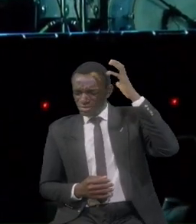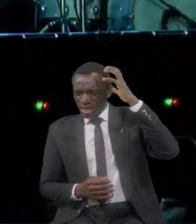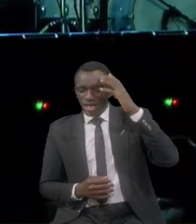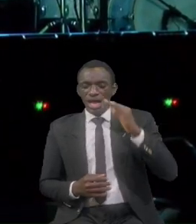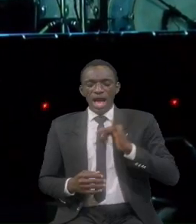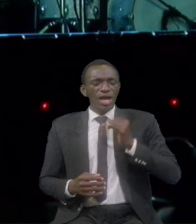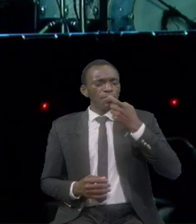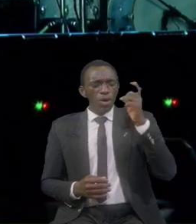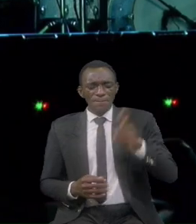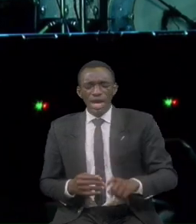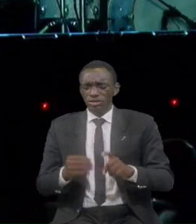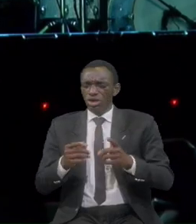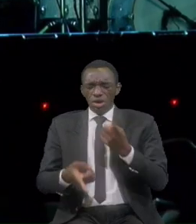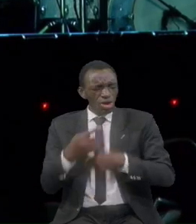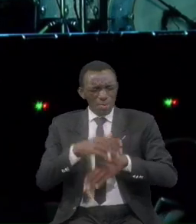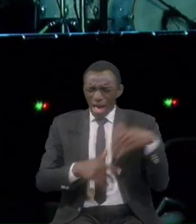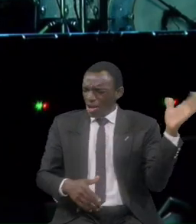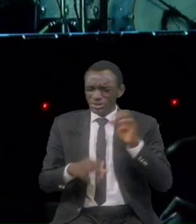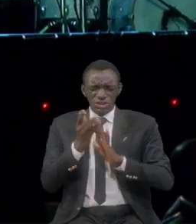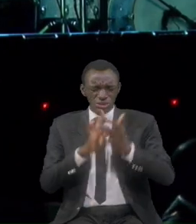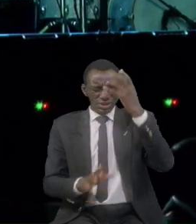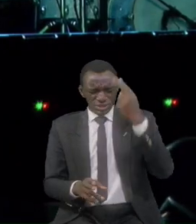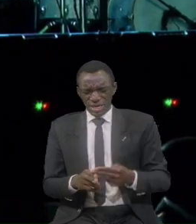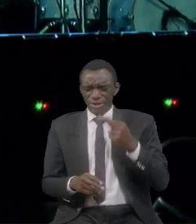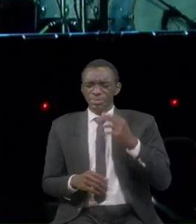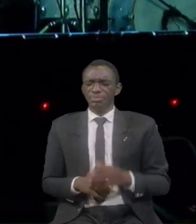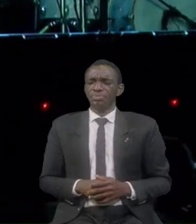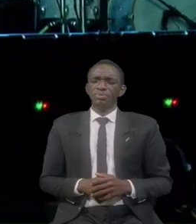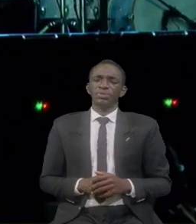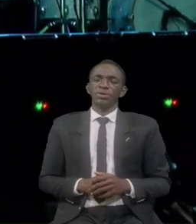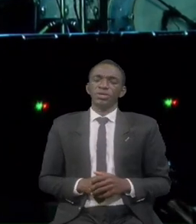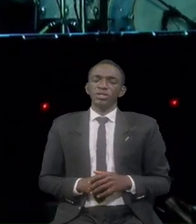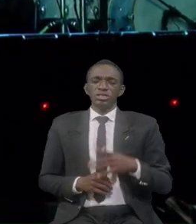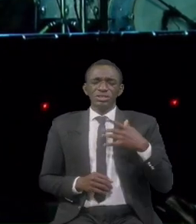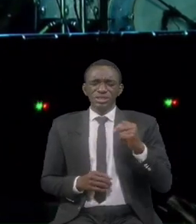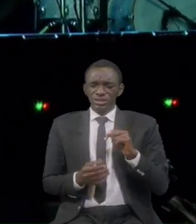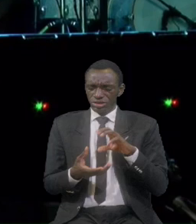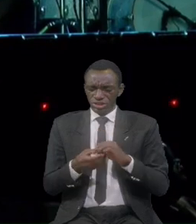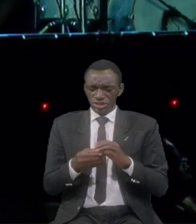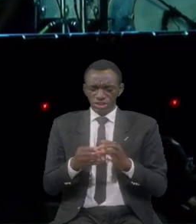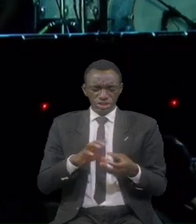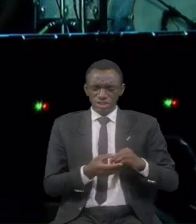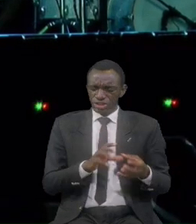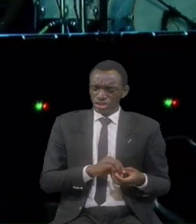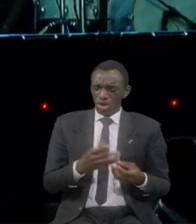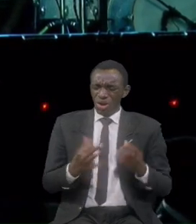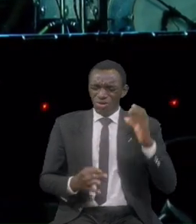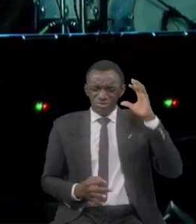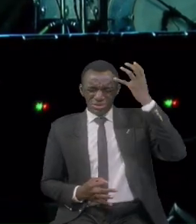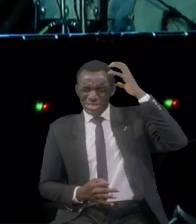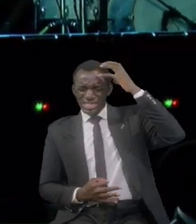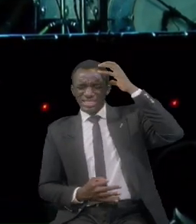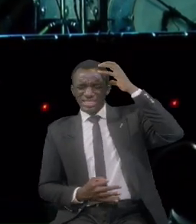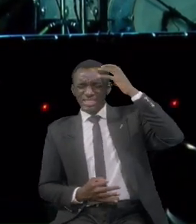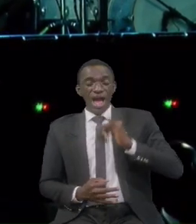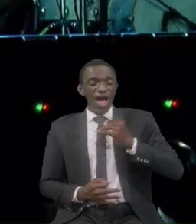Ang kanang pagkalipong mugawas ka sa pangalan ni Jesus. The chains of lunacy, I command you, be broken